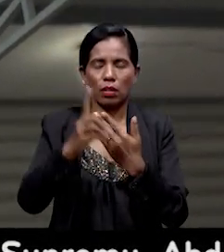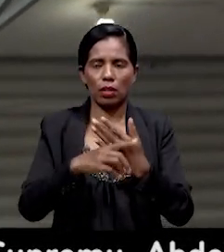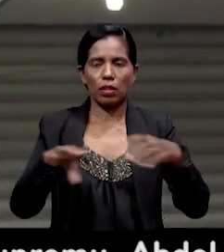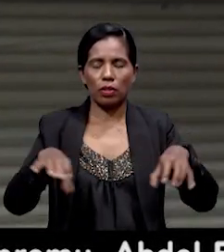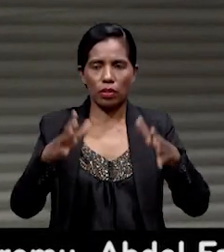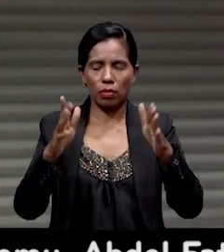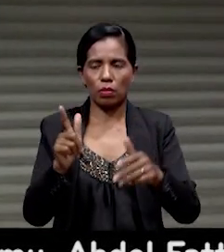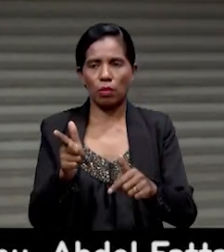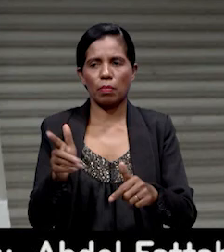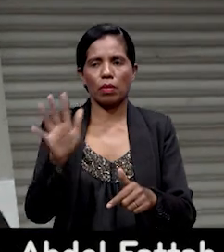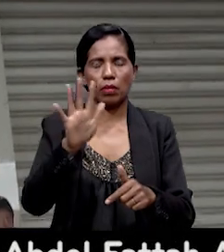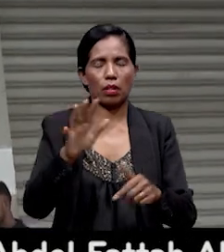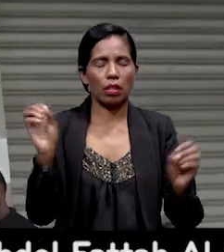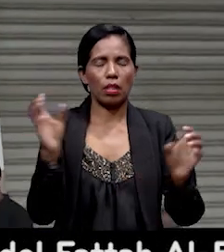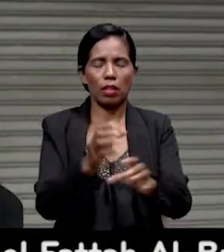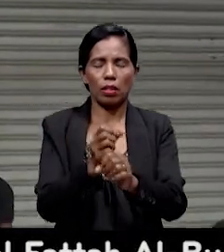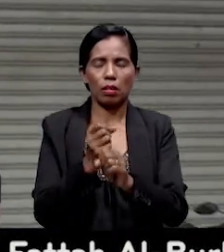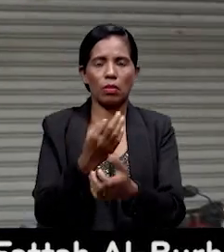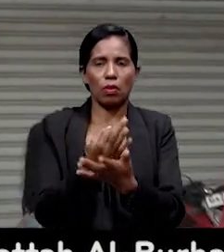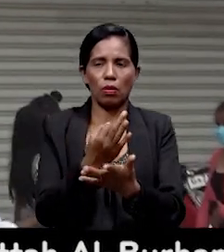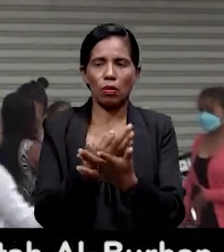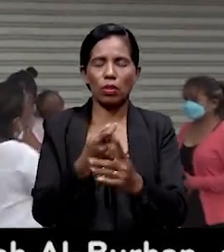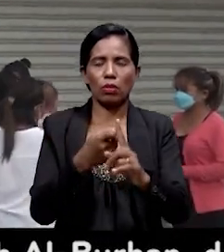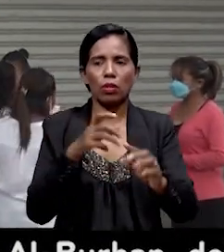do Anulo Racing Lima la simu salario husi kompanya